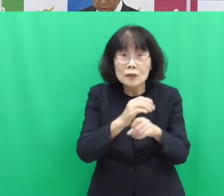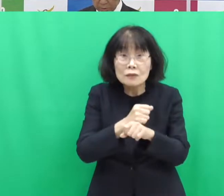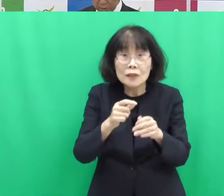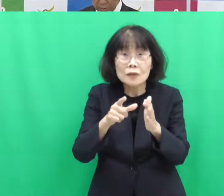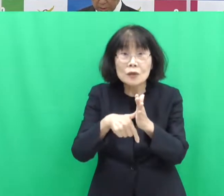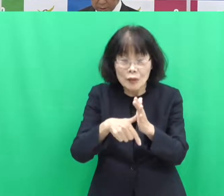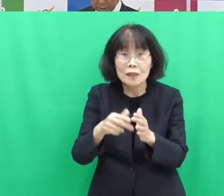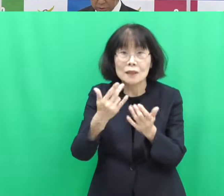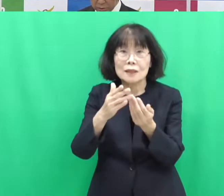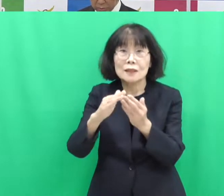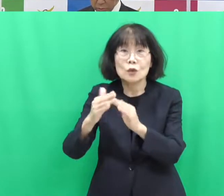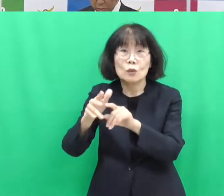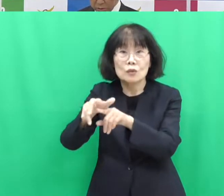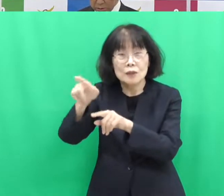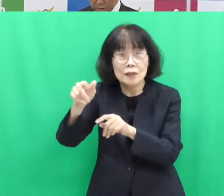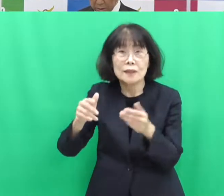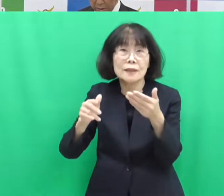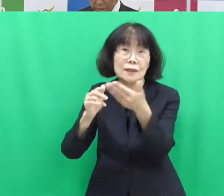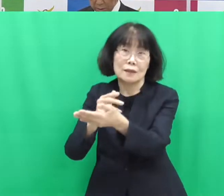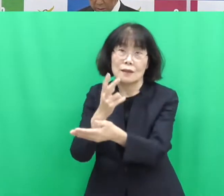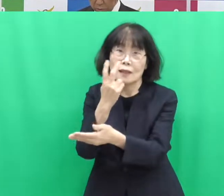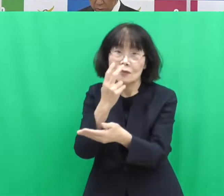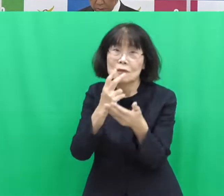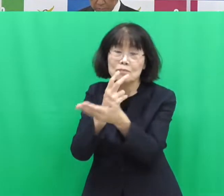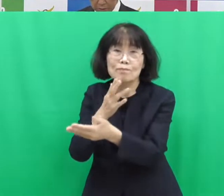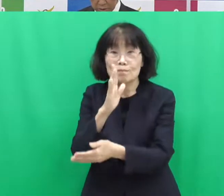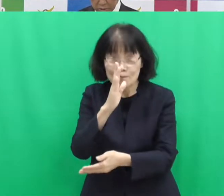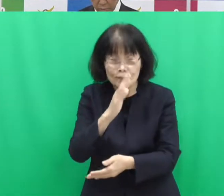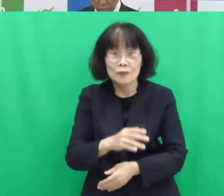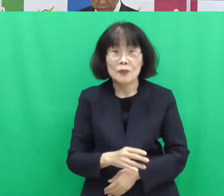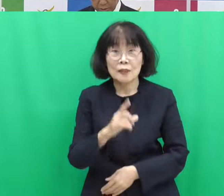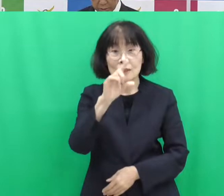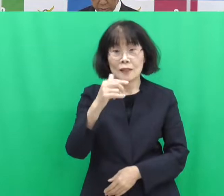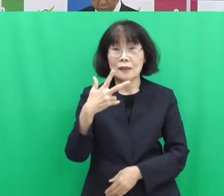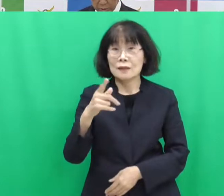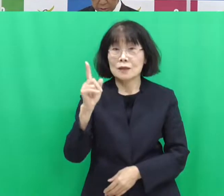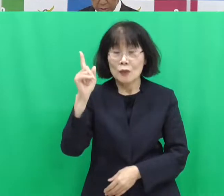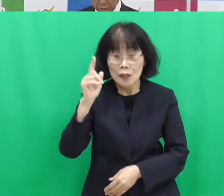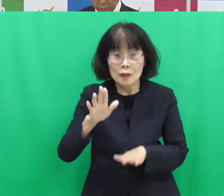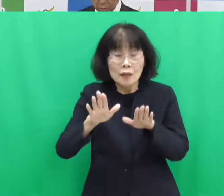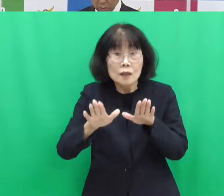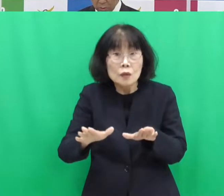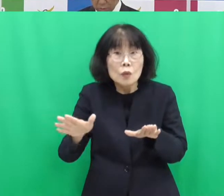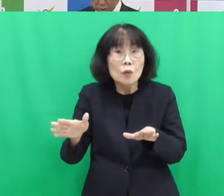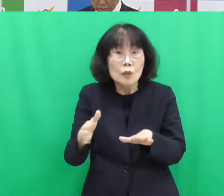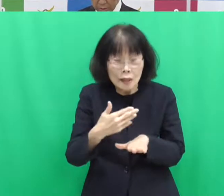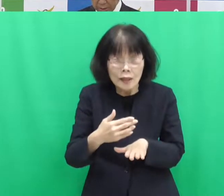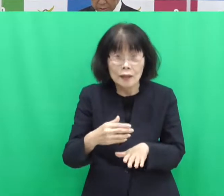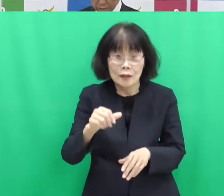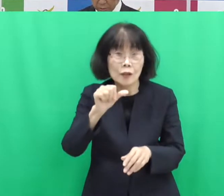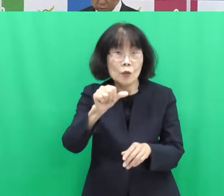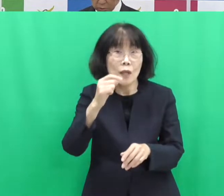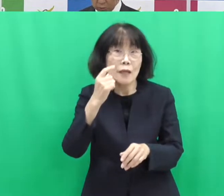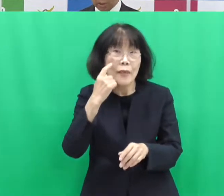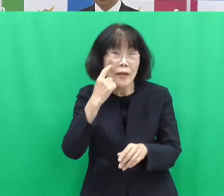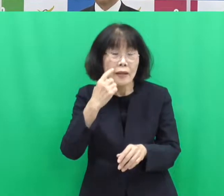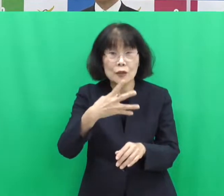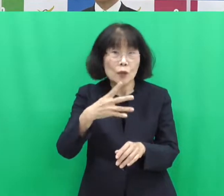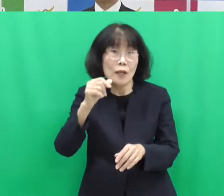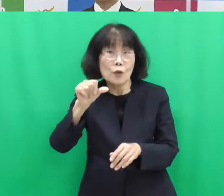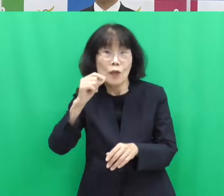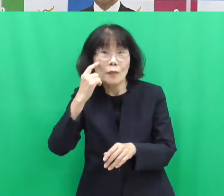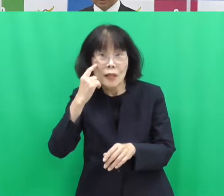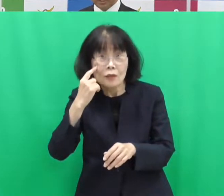台市におきましては8月15日までに4回目接種を終えた方の接種券を本日発送する予定